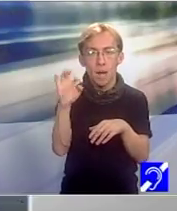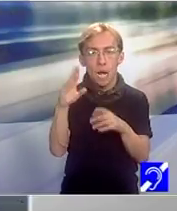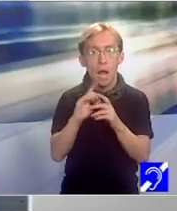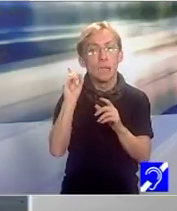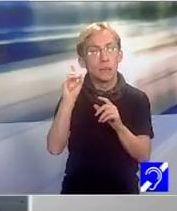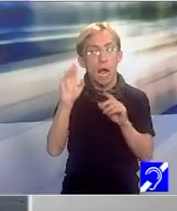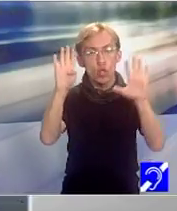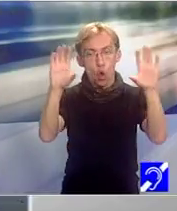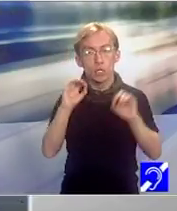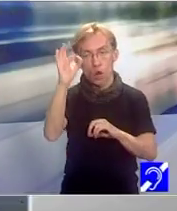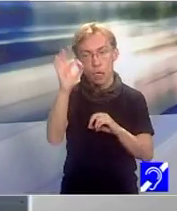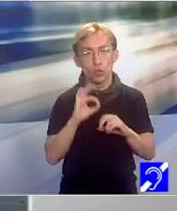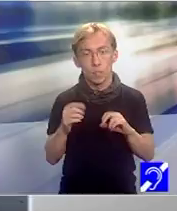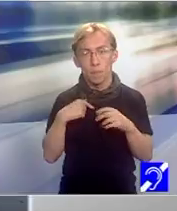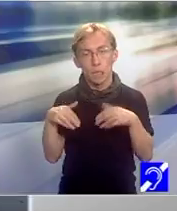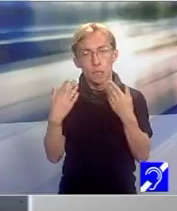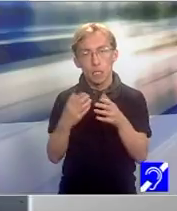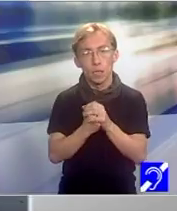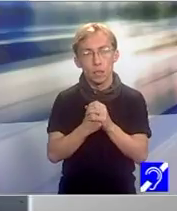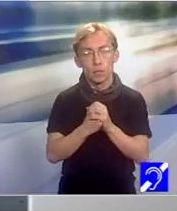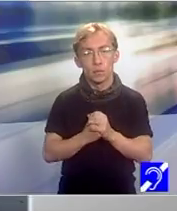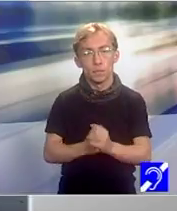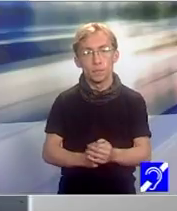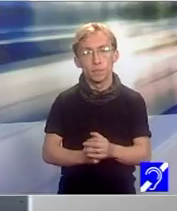90% din citostaticele pe care ni le dau off label.